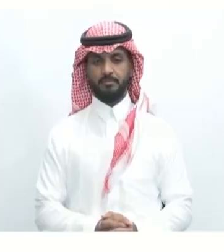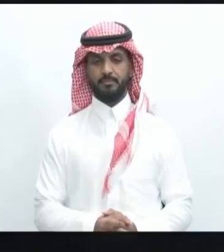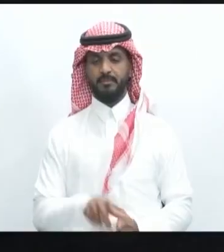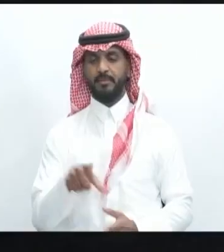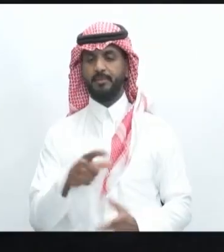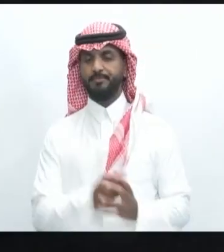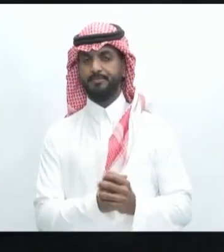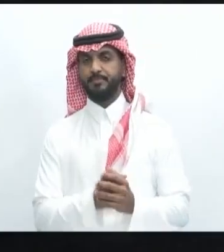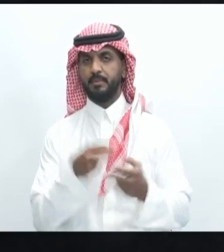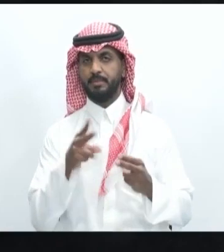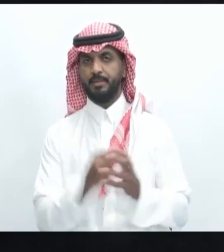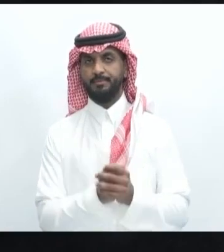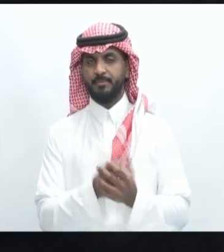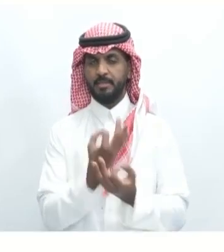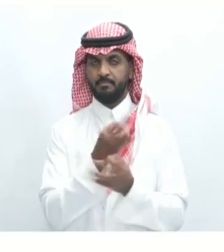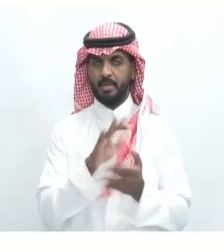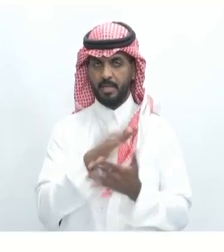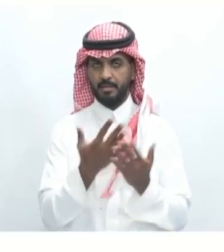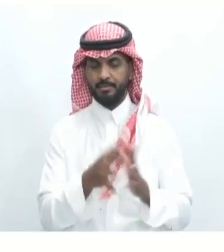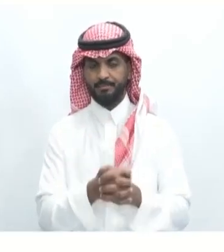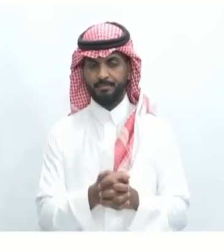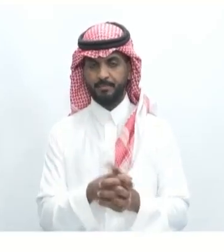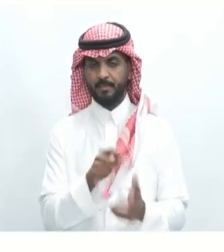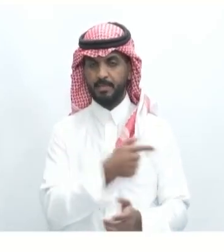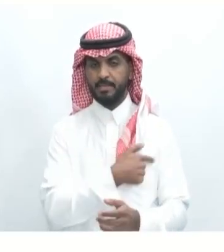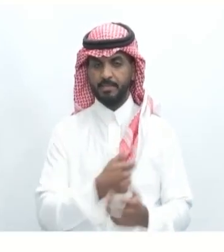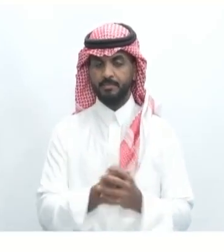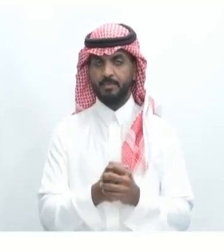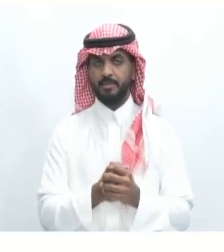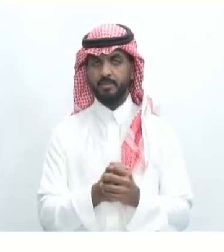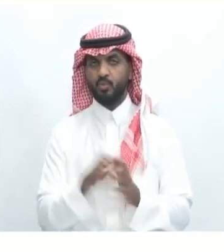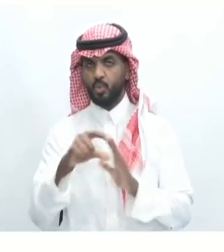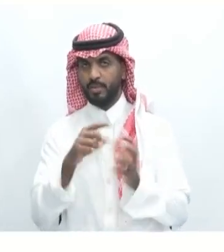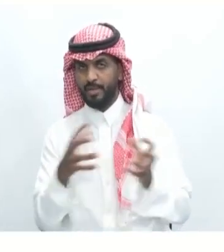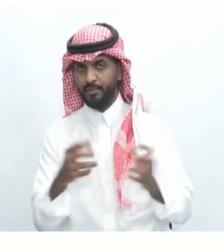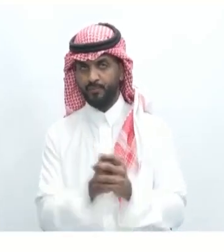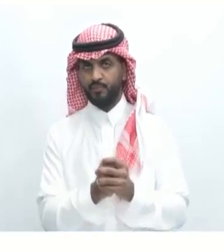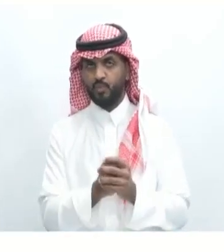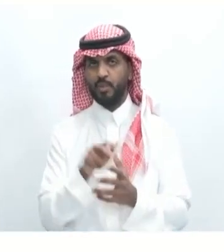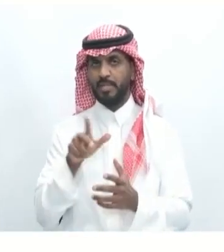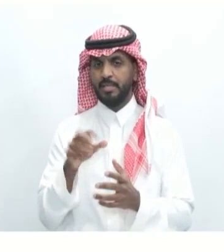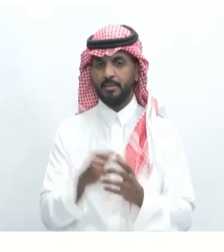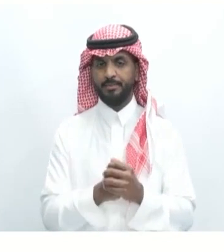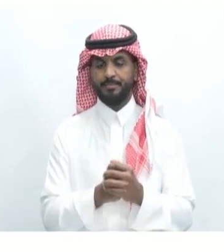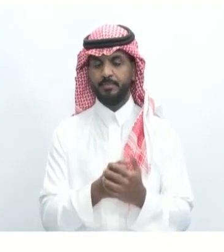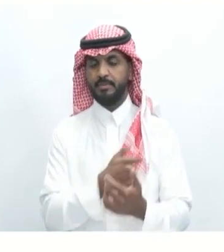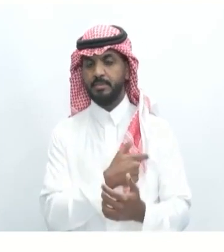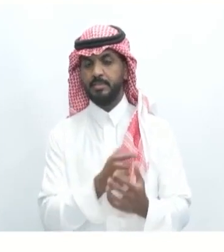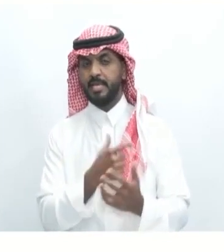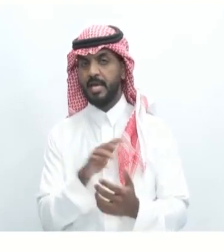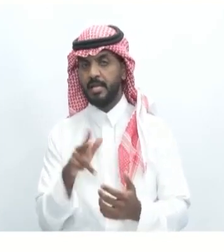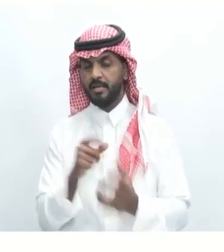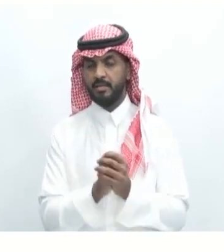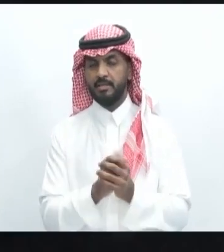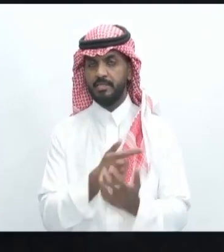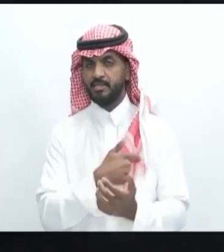اذا نبدا في اكمال الخريطه المعرفيه قلنا الاسم من حيث التعريف والتنكير لدينا احسنتم ممتاز النكره وقلنا